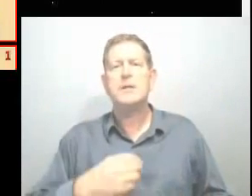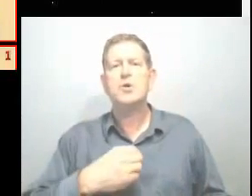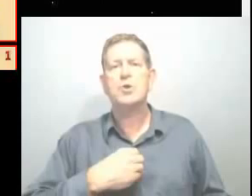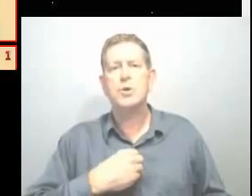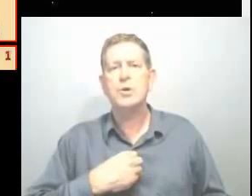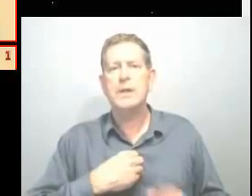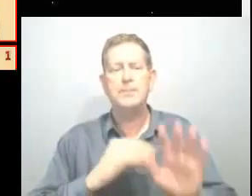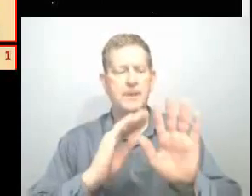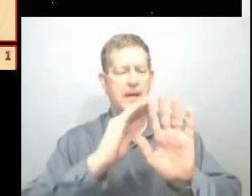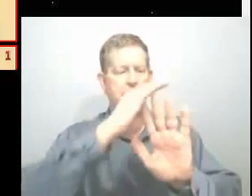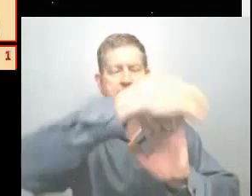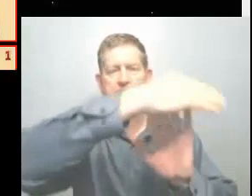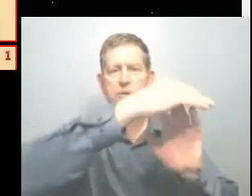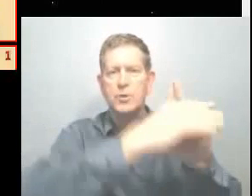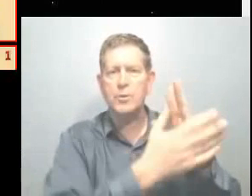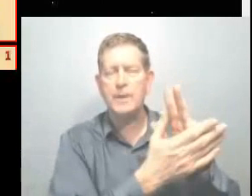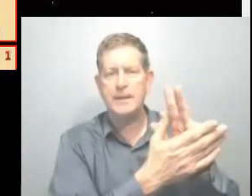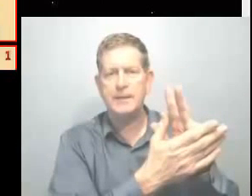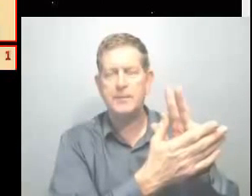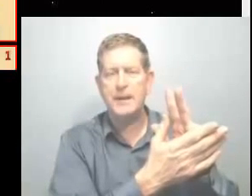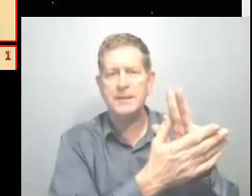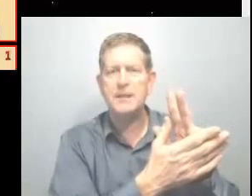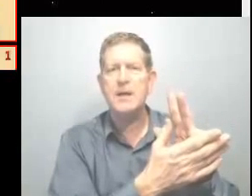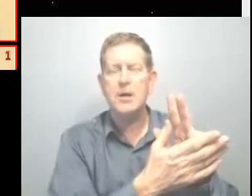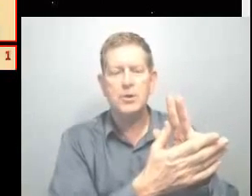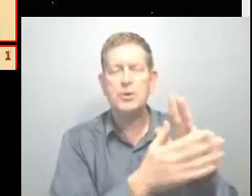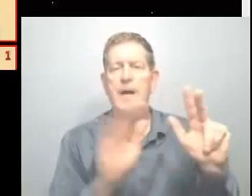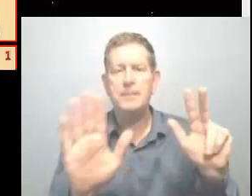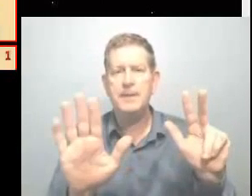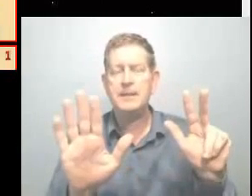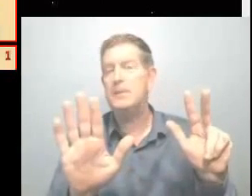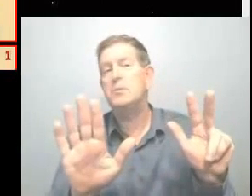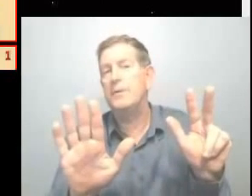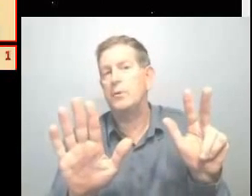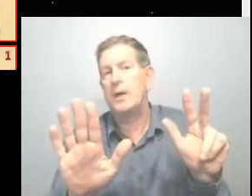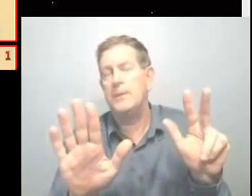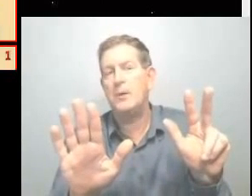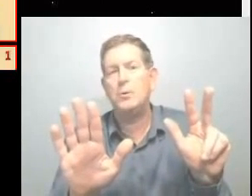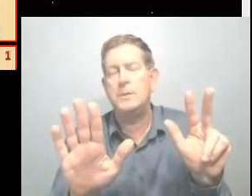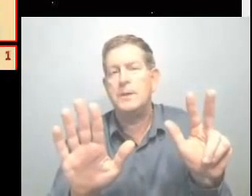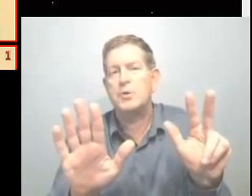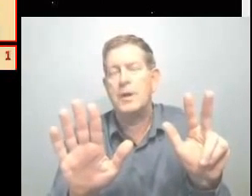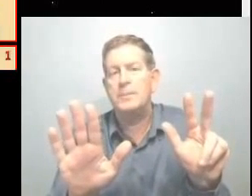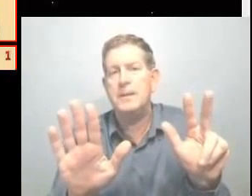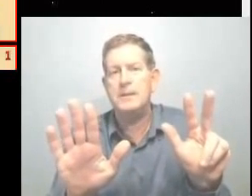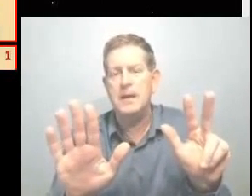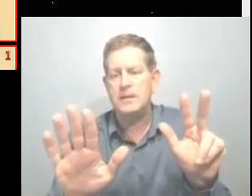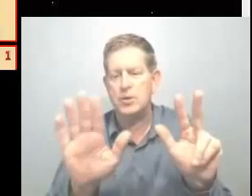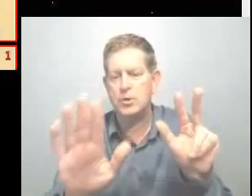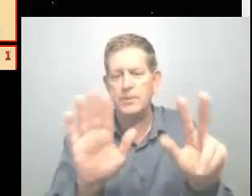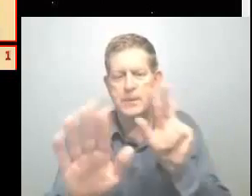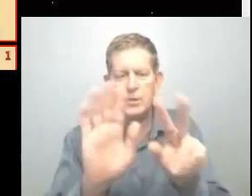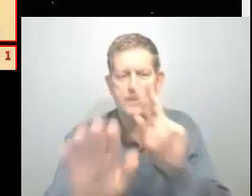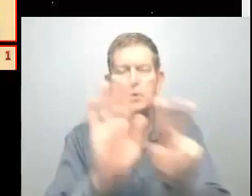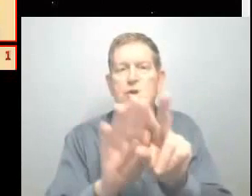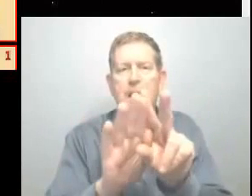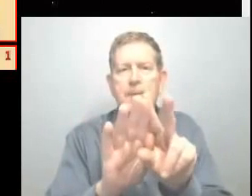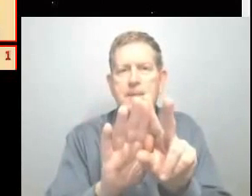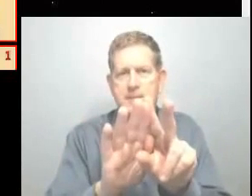Oui, c'est je, et puis habiter, je coupe la dernière partie. Je habite, mais nous savons très bien qu'on ne dit pas je habite, c'est je